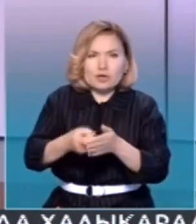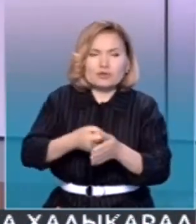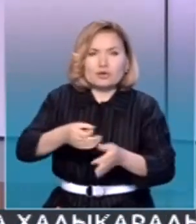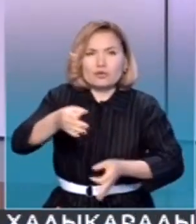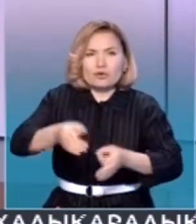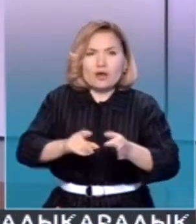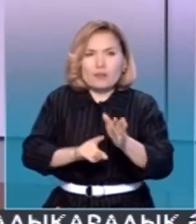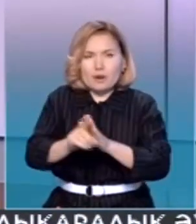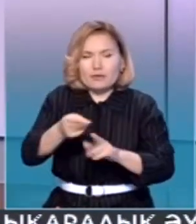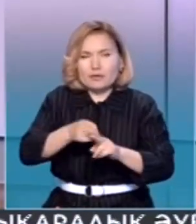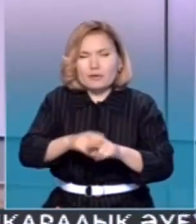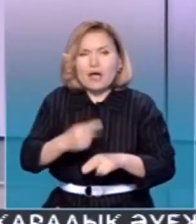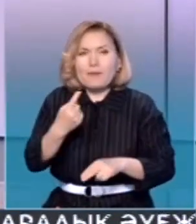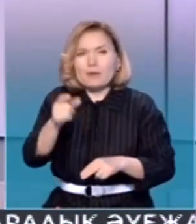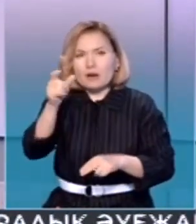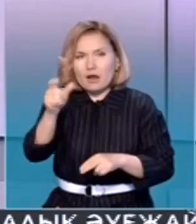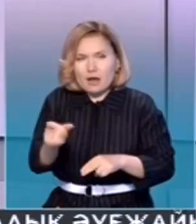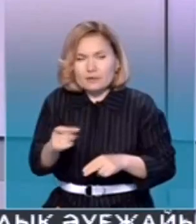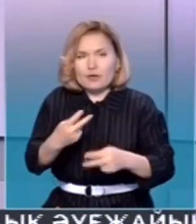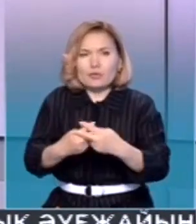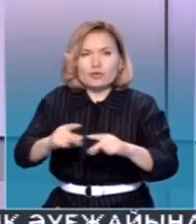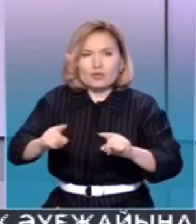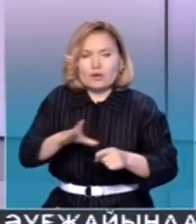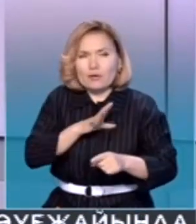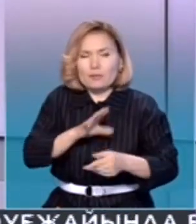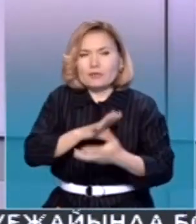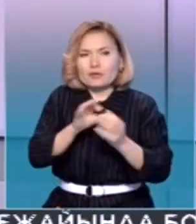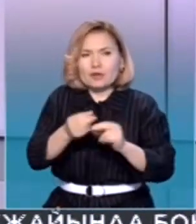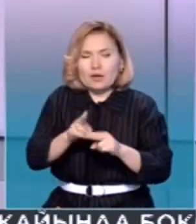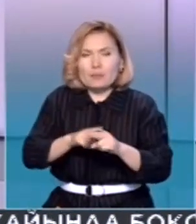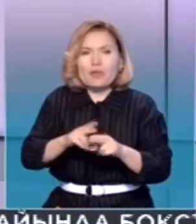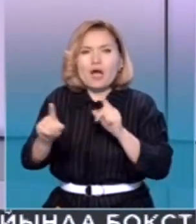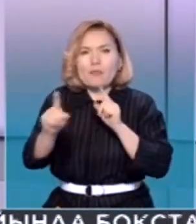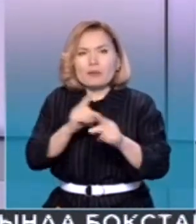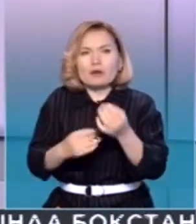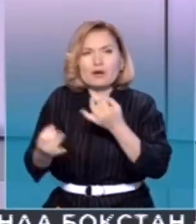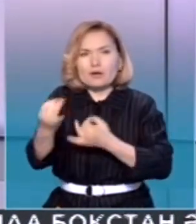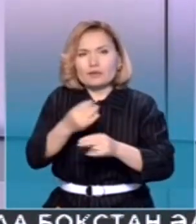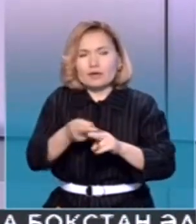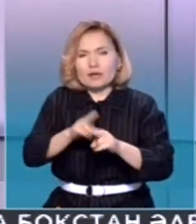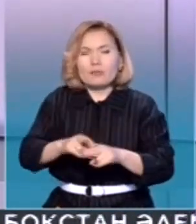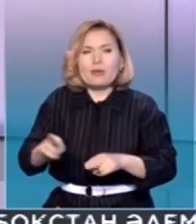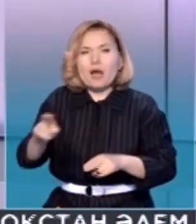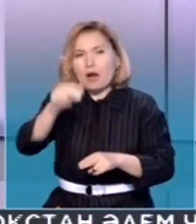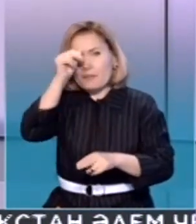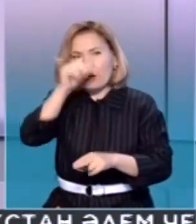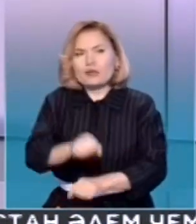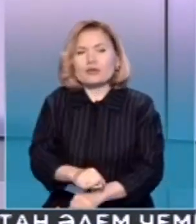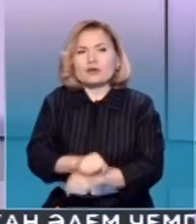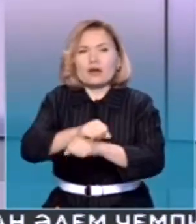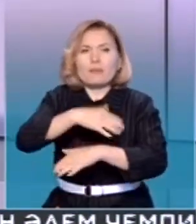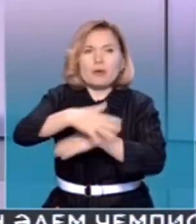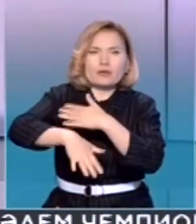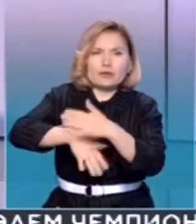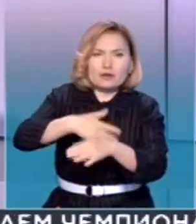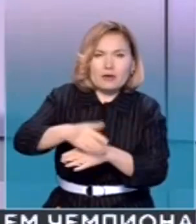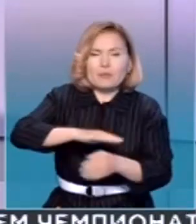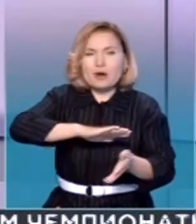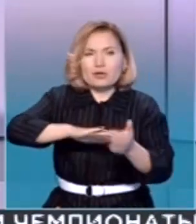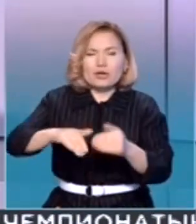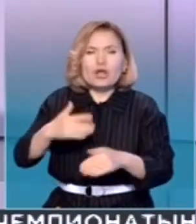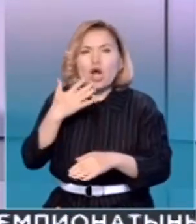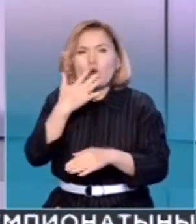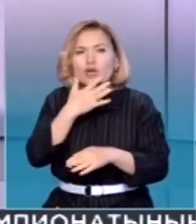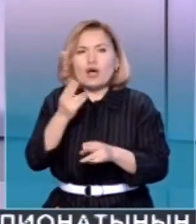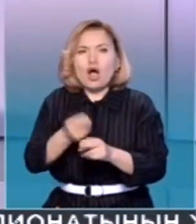кетсе, қалғаны тергеу абақтысында отыр. Бұл жайында бүгін мәжілісте өткен жиында белгілі болды. Қаңтардағы жаппай тәртіпсіздіктерден кейін